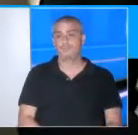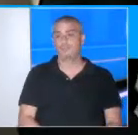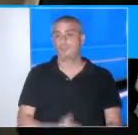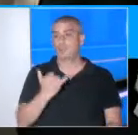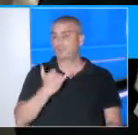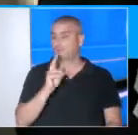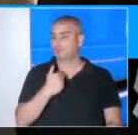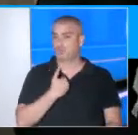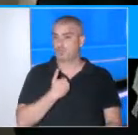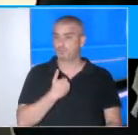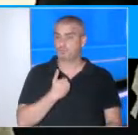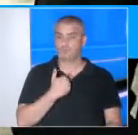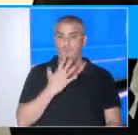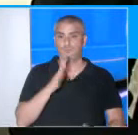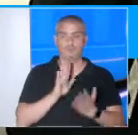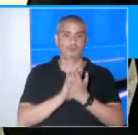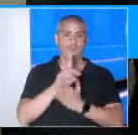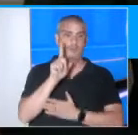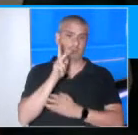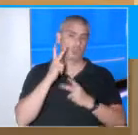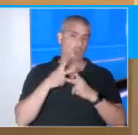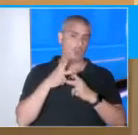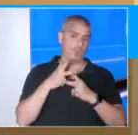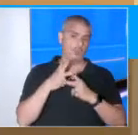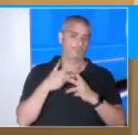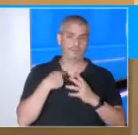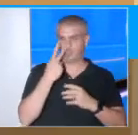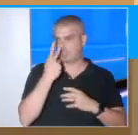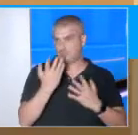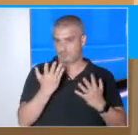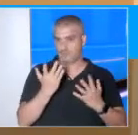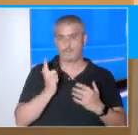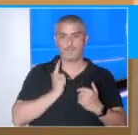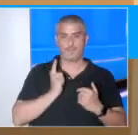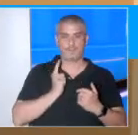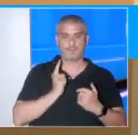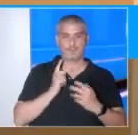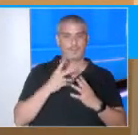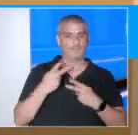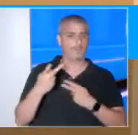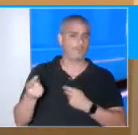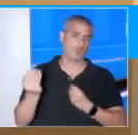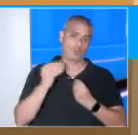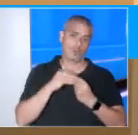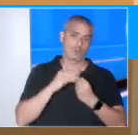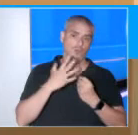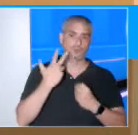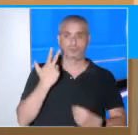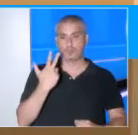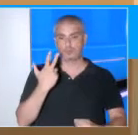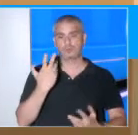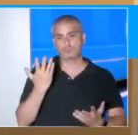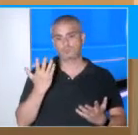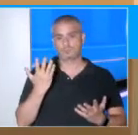כרגע יש לנו כ-17 חולים. אני ראיתי שממתינים במיון עוד שלושה,